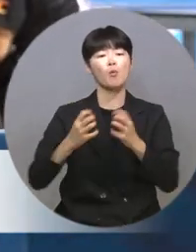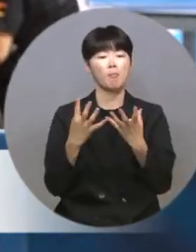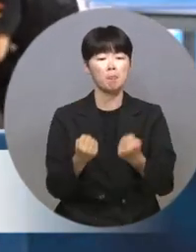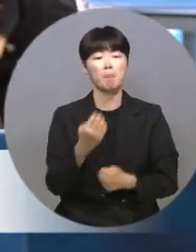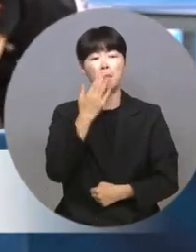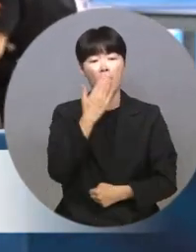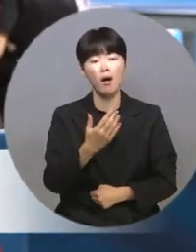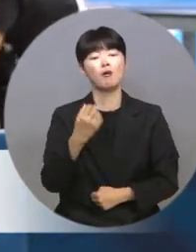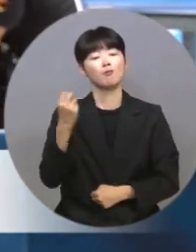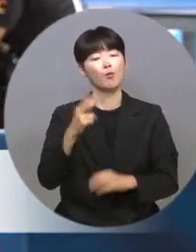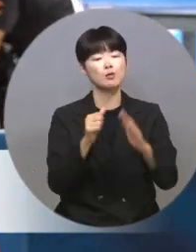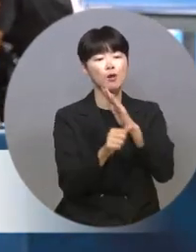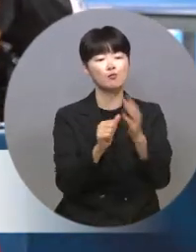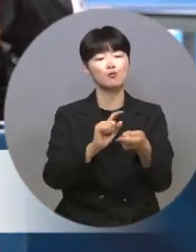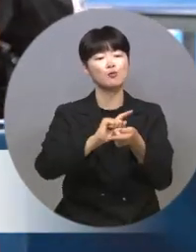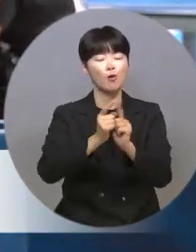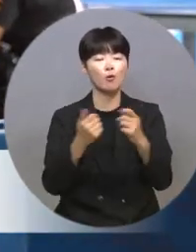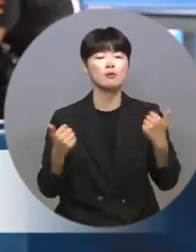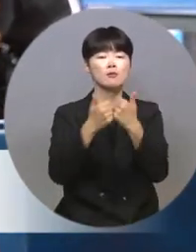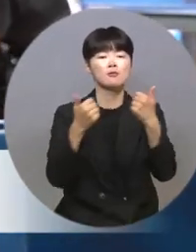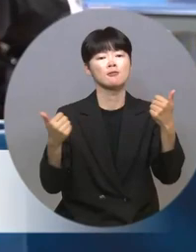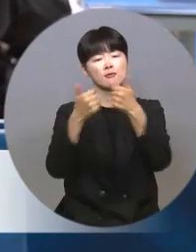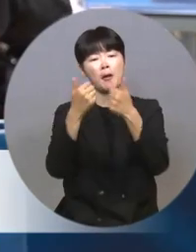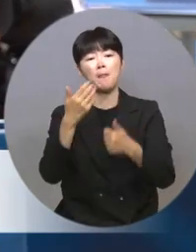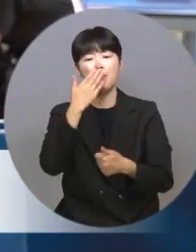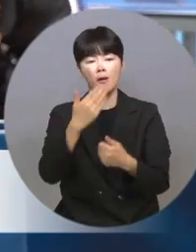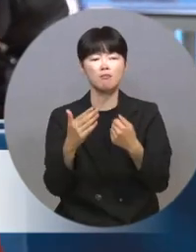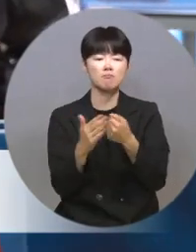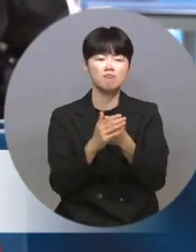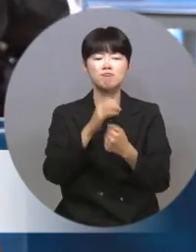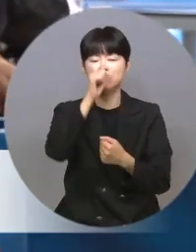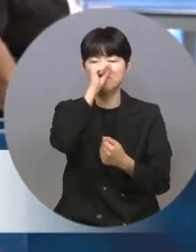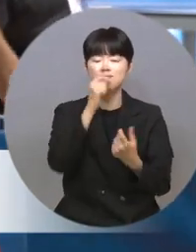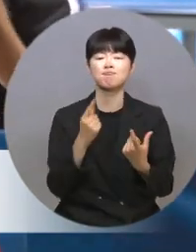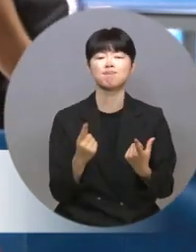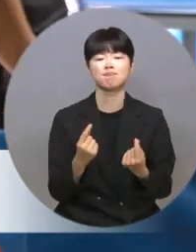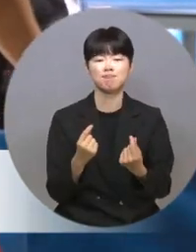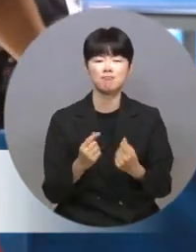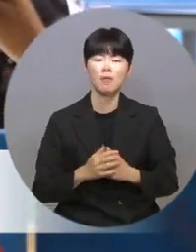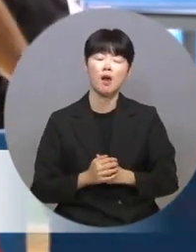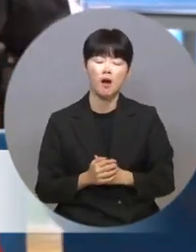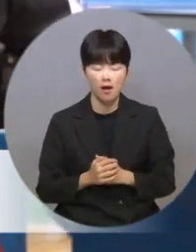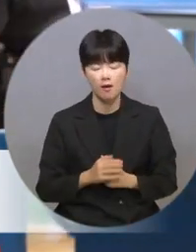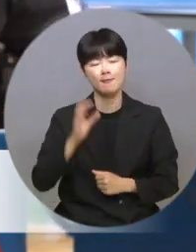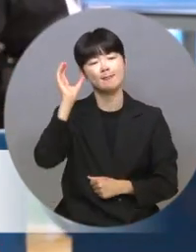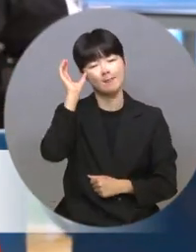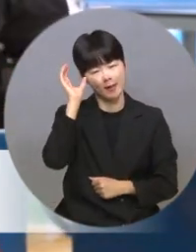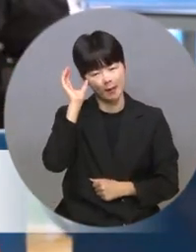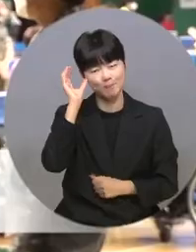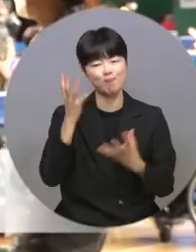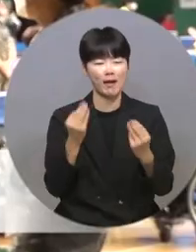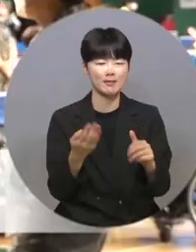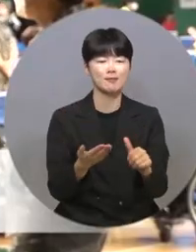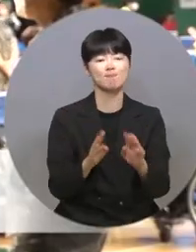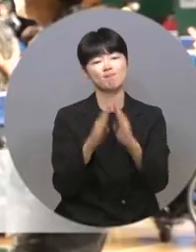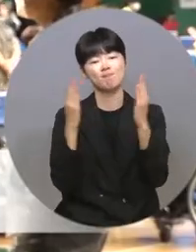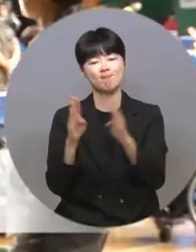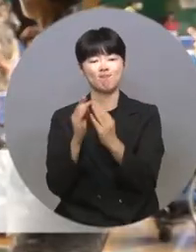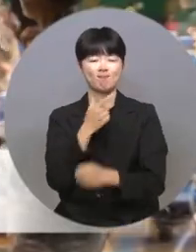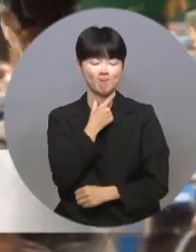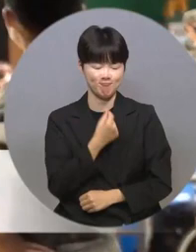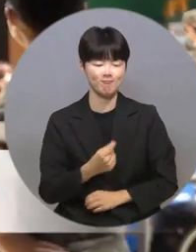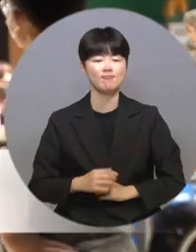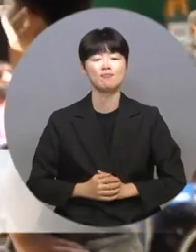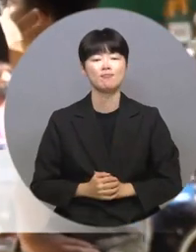뭐 선수끼리 결항도 많이 같이 할 수 있고 그랬으면 좋겠다고. 열심히 하시는 거